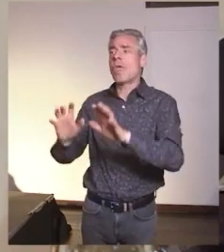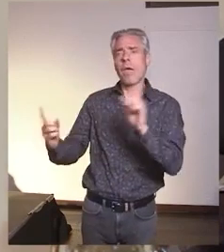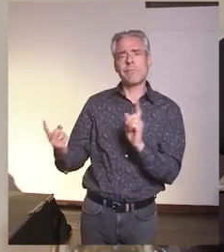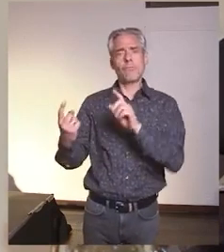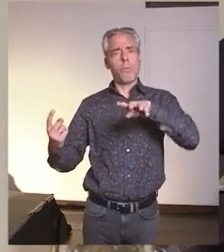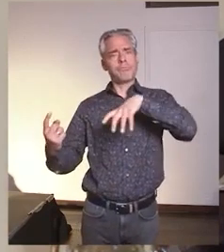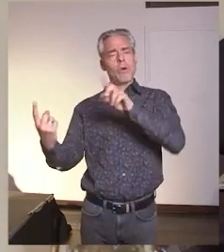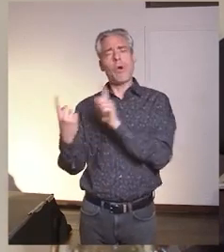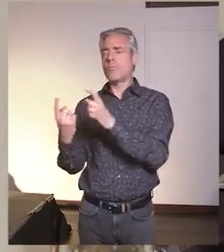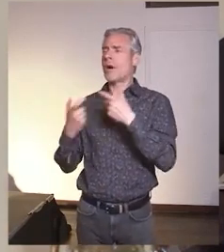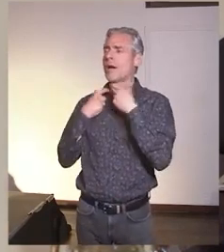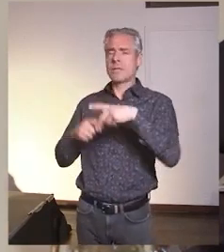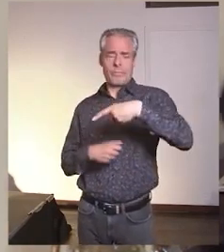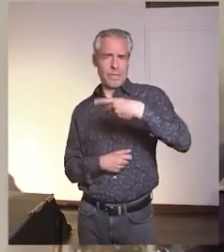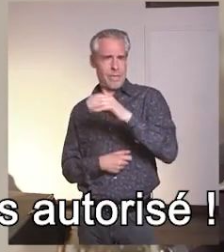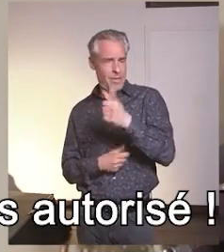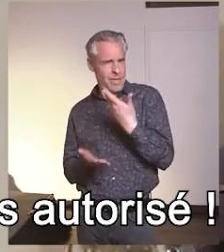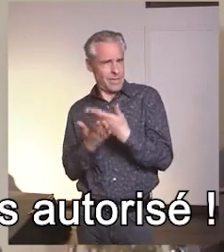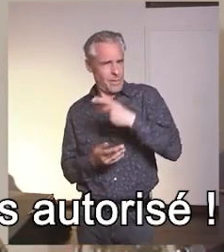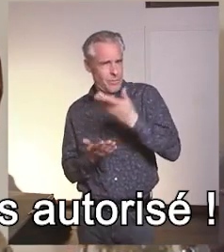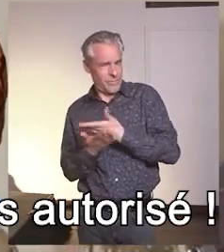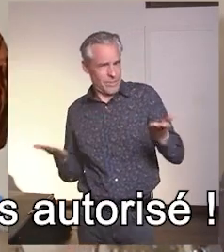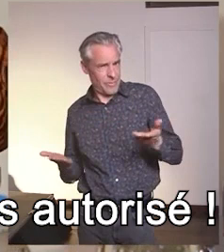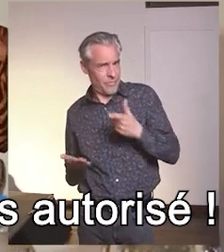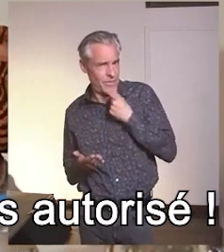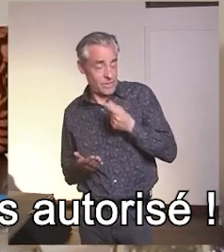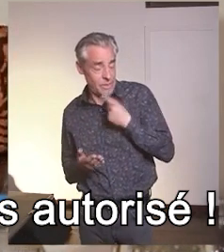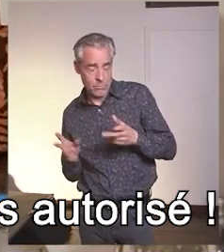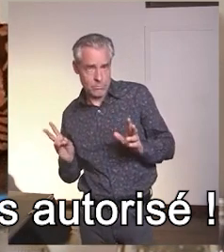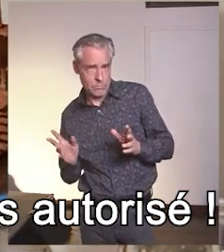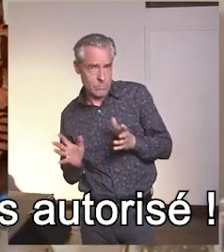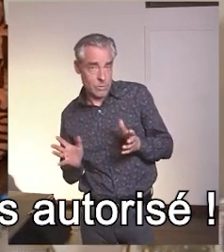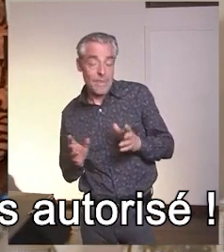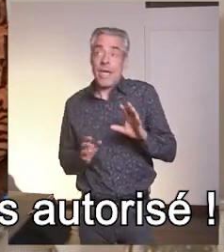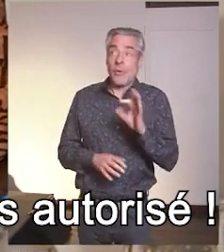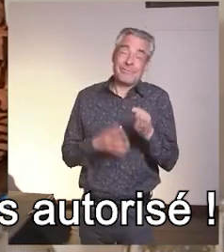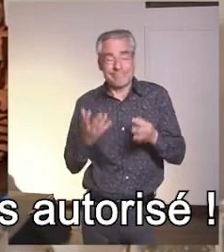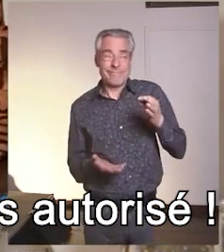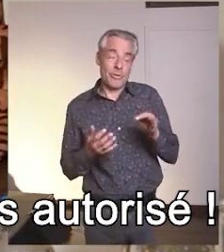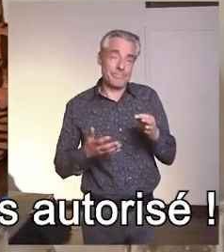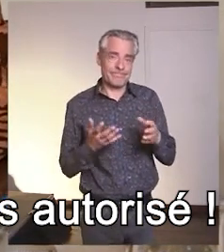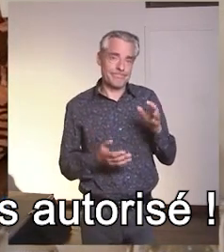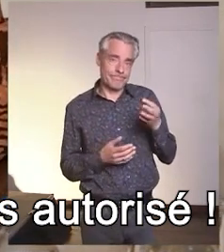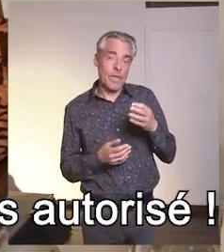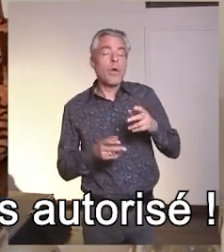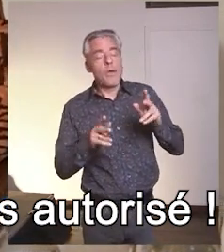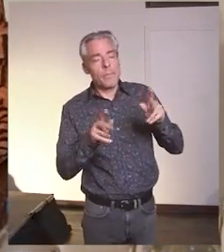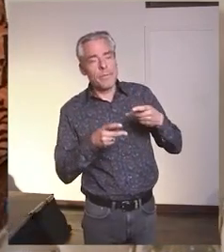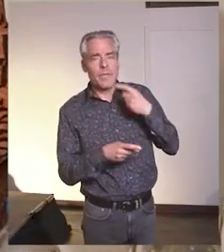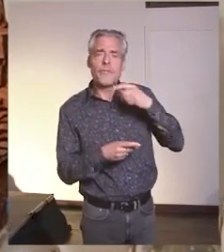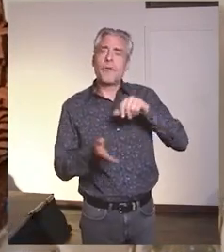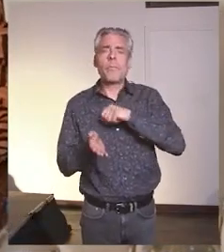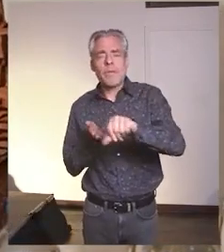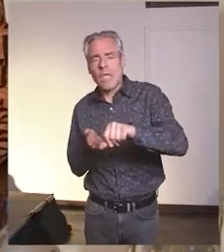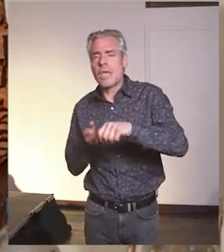accès à la PMA, j'appelle pas ça la facilité. Oui, alors super, maintenant, c'est autorisé, mais on doit payer, on doit aller